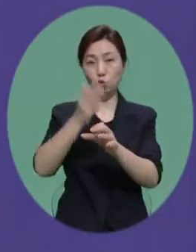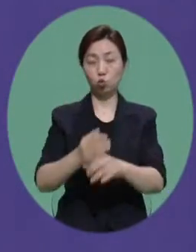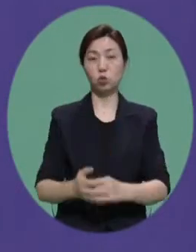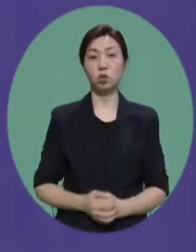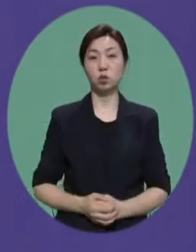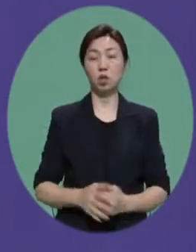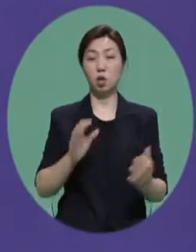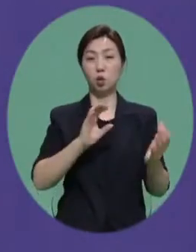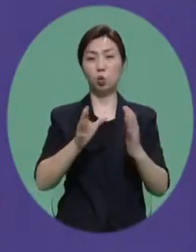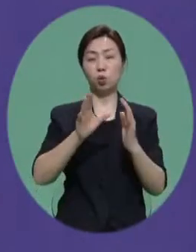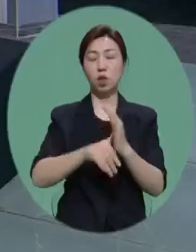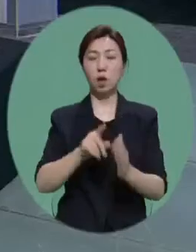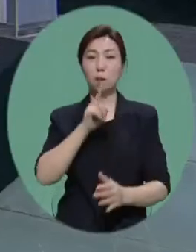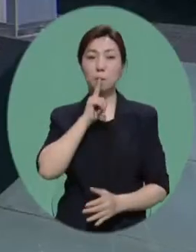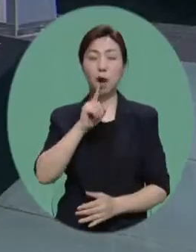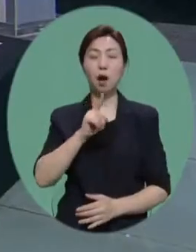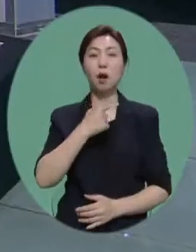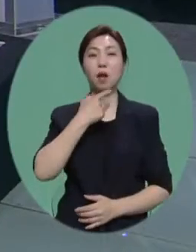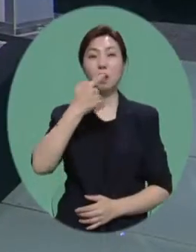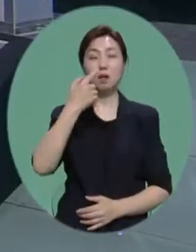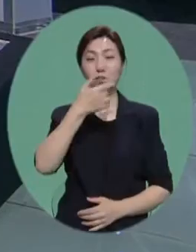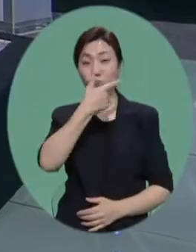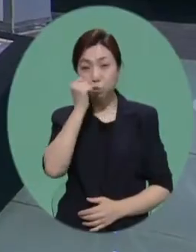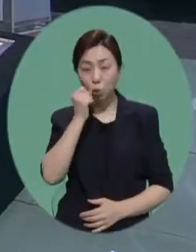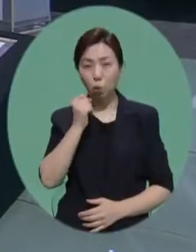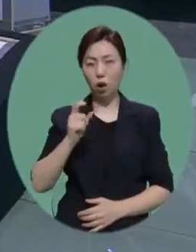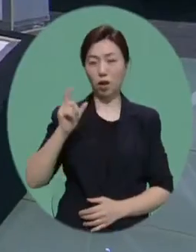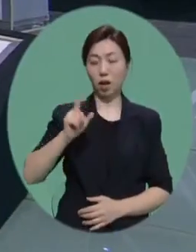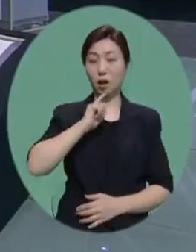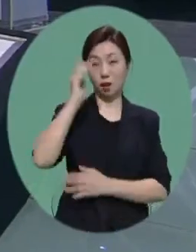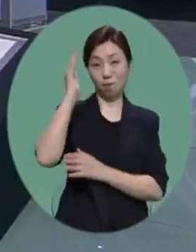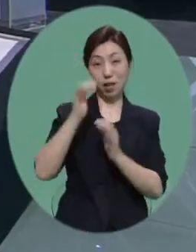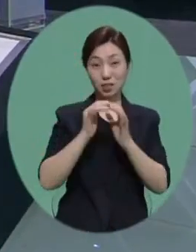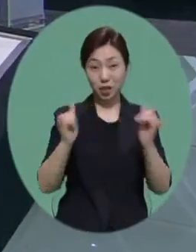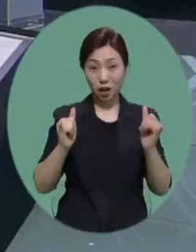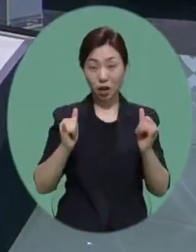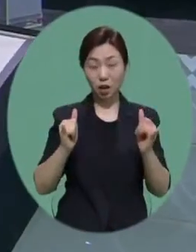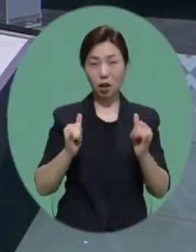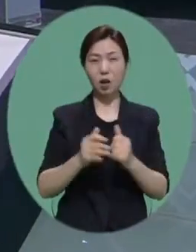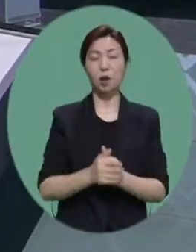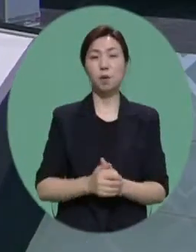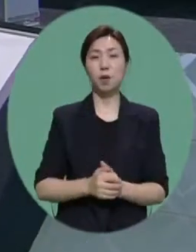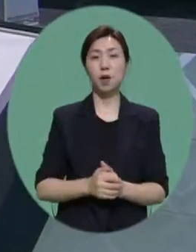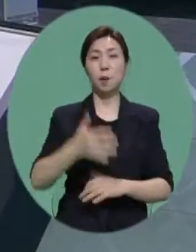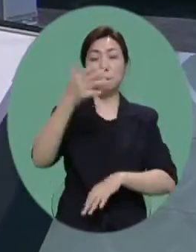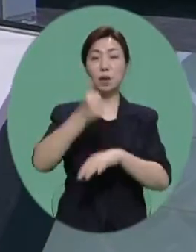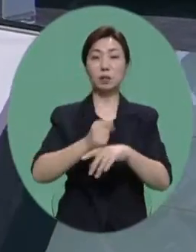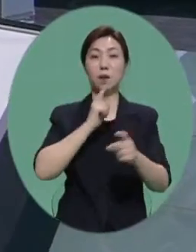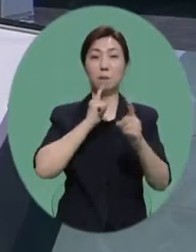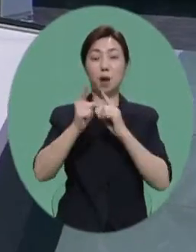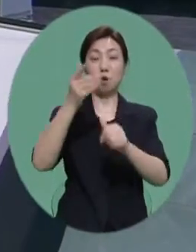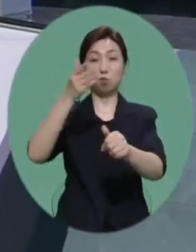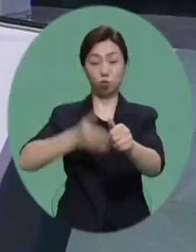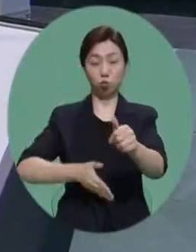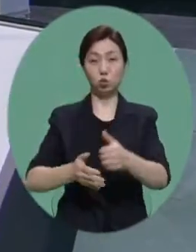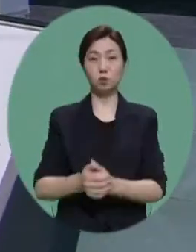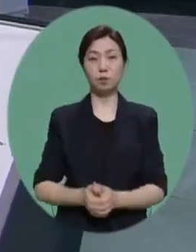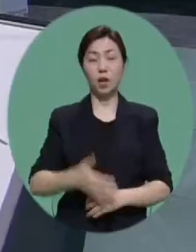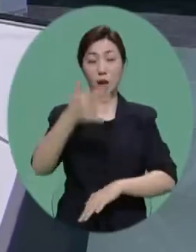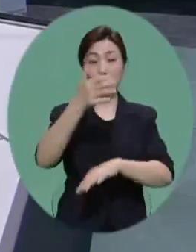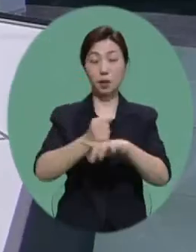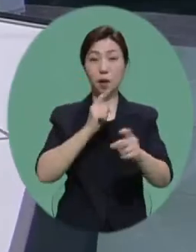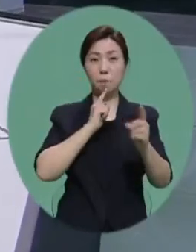못한 말씀이나 또 강조하고 싶으신 점 있으실 것 같은데 마무리 발언 기회들이 겠습니다 이 마무리 발언 저희가 주목하고 있는